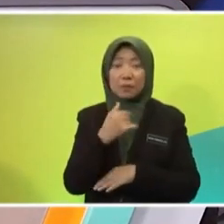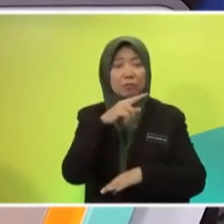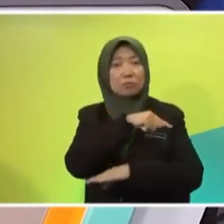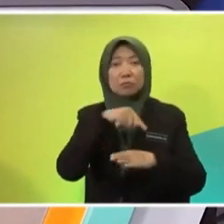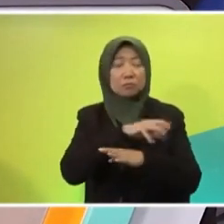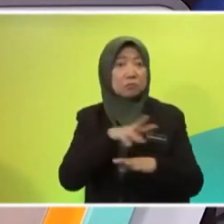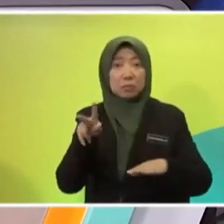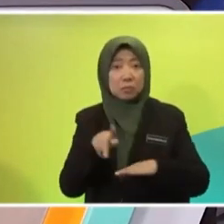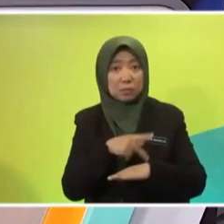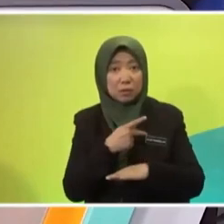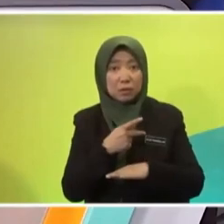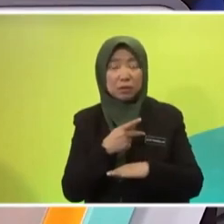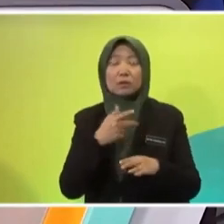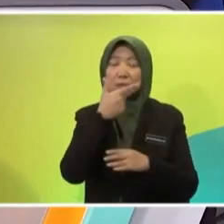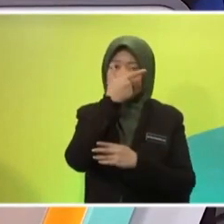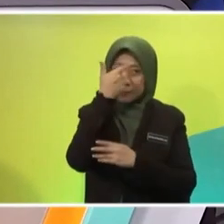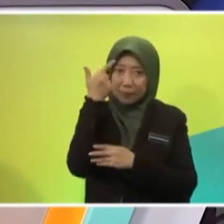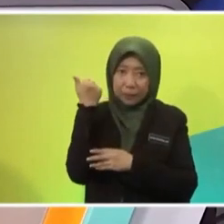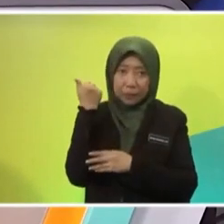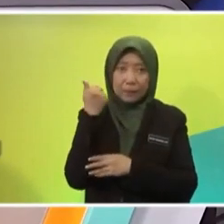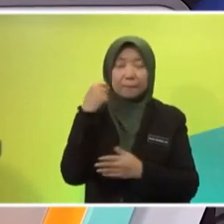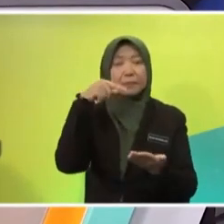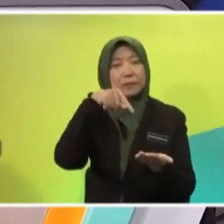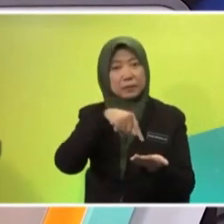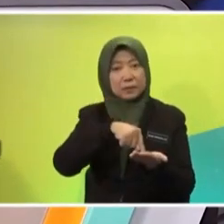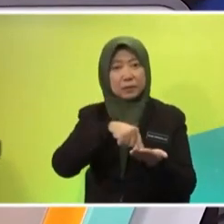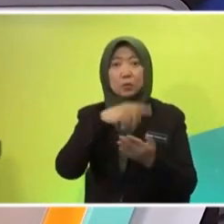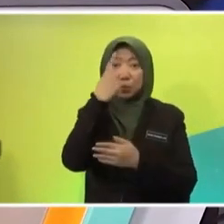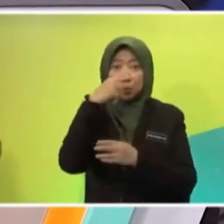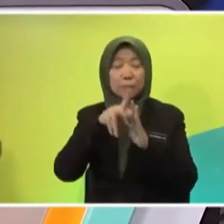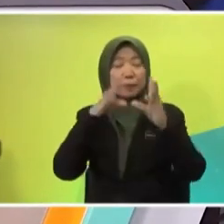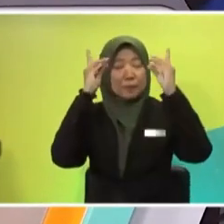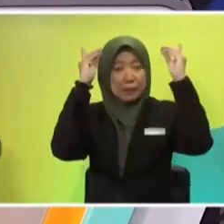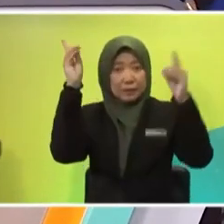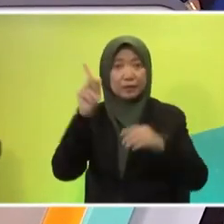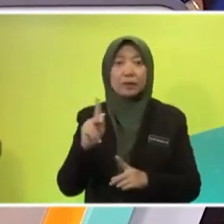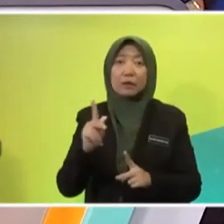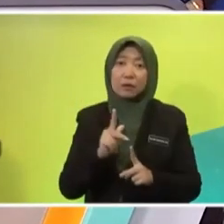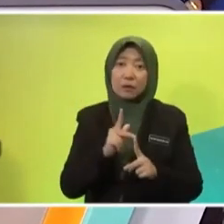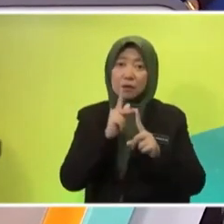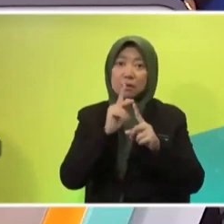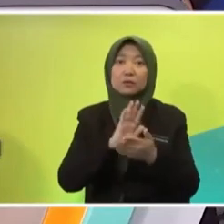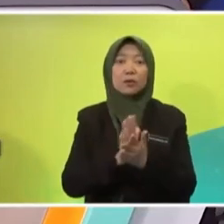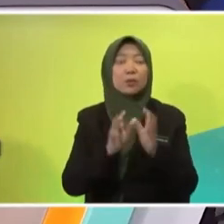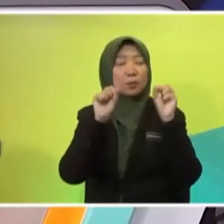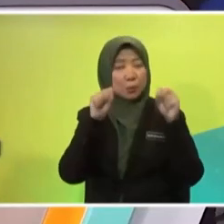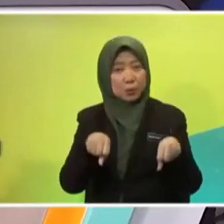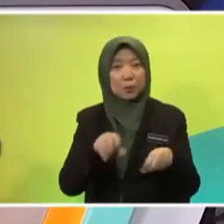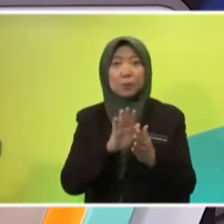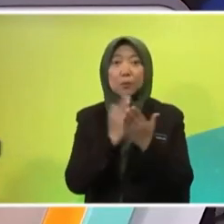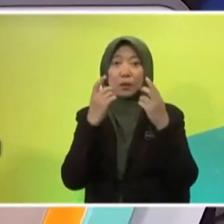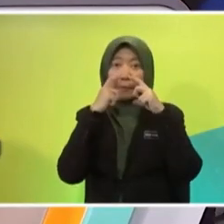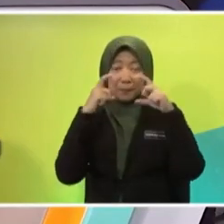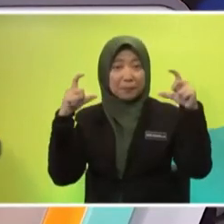slot pendidikan khas, jadi Kak Rina, Cikgu Sreni dan juga Cikgu Rohana dibenarkan untuk membuka pelitup